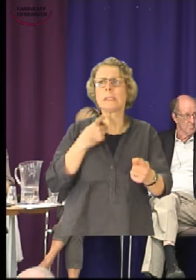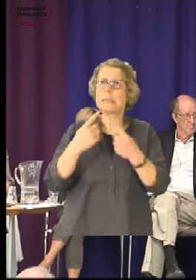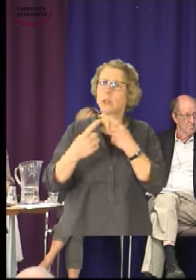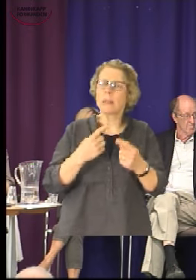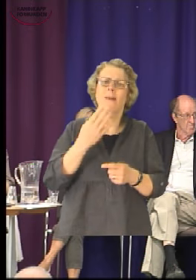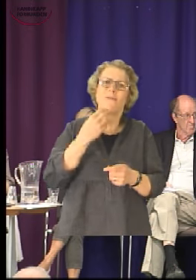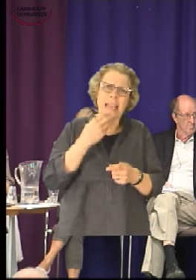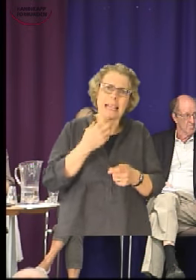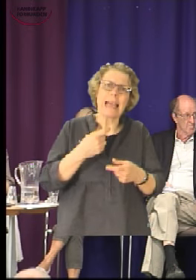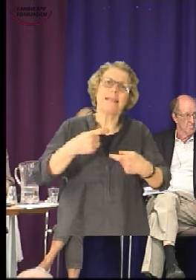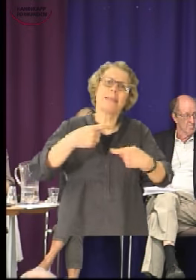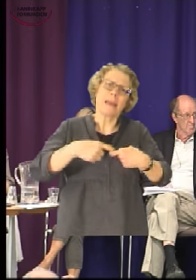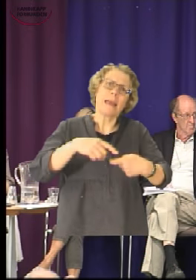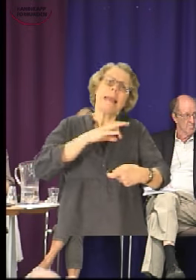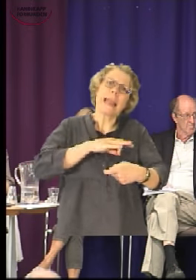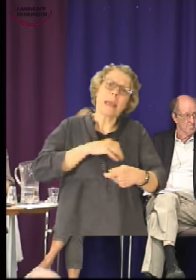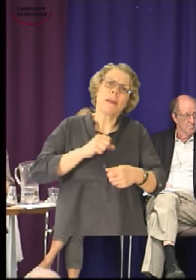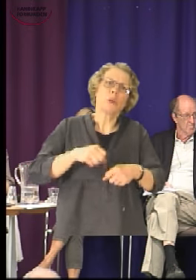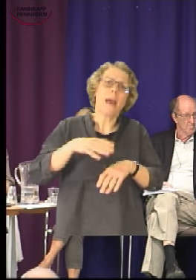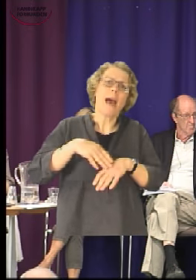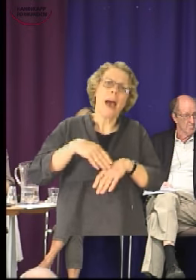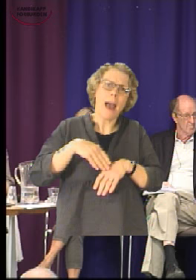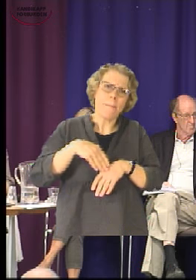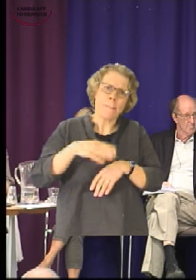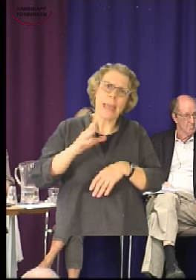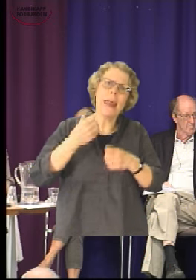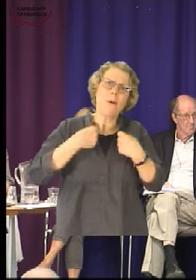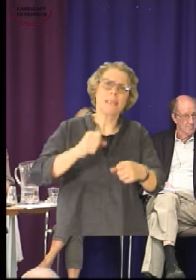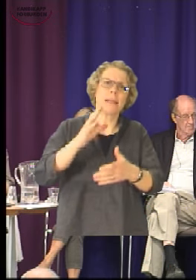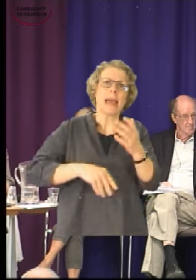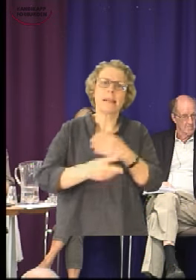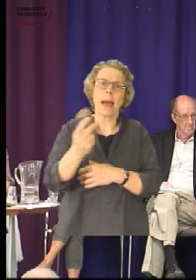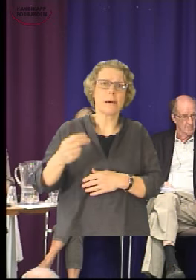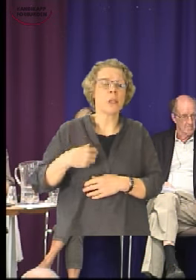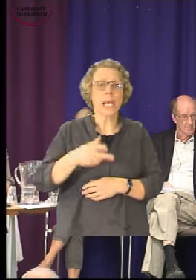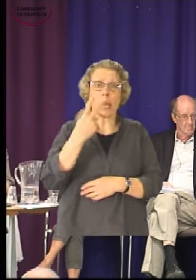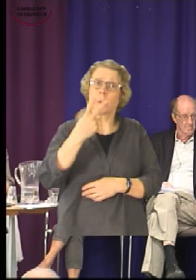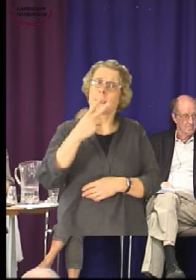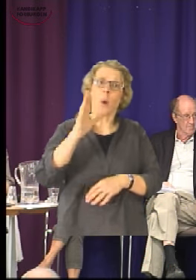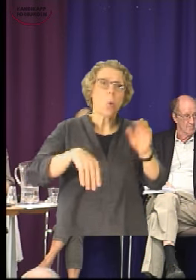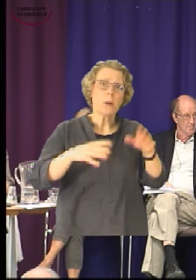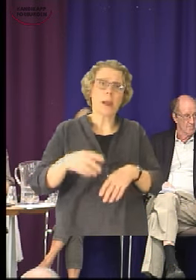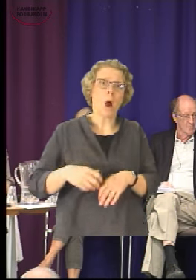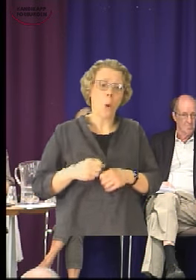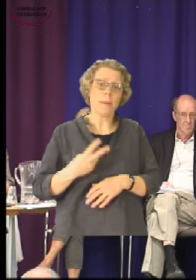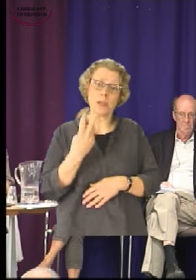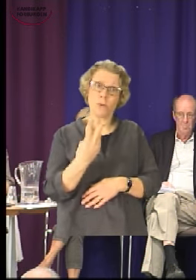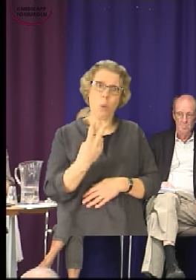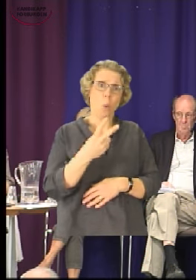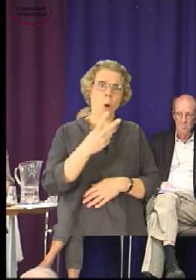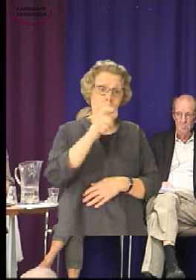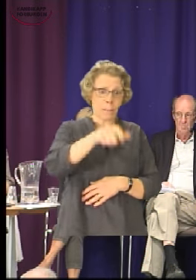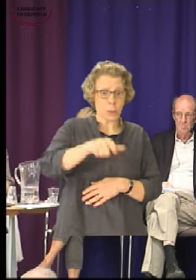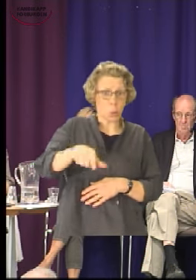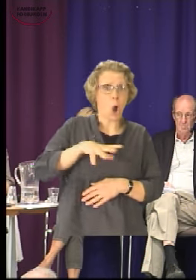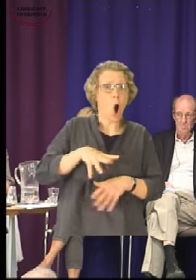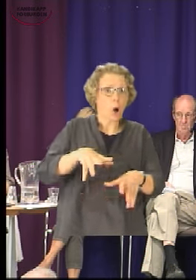läkemedel som är effektivast. Och det kan ju se väldigt olika ut. För två patienter med reumatiker så kan den